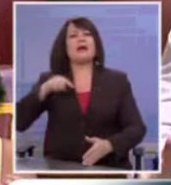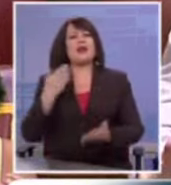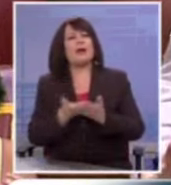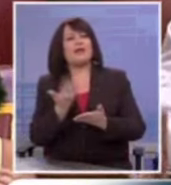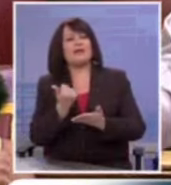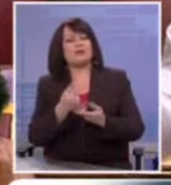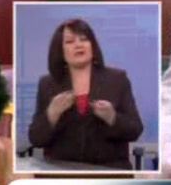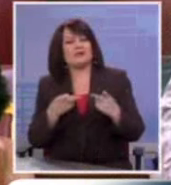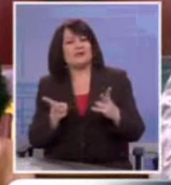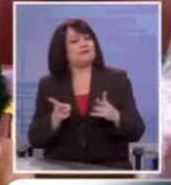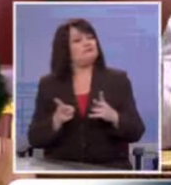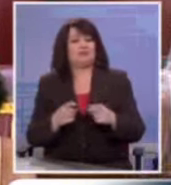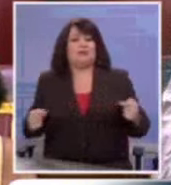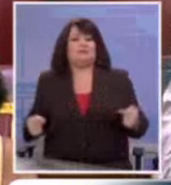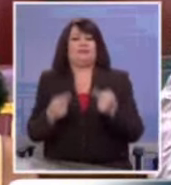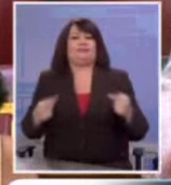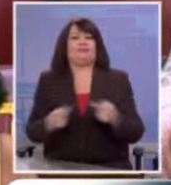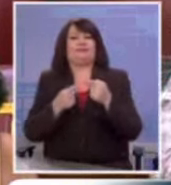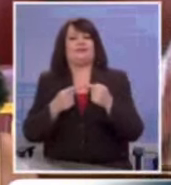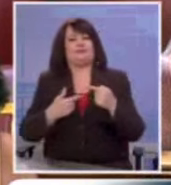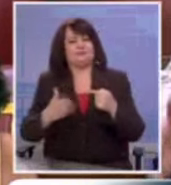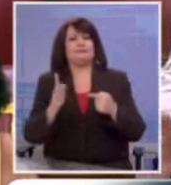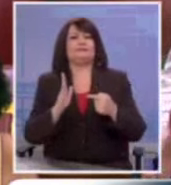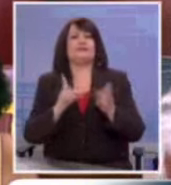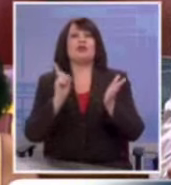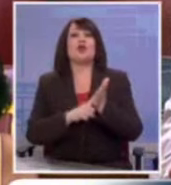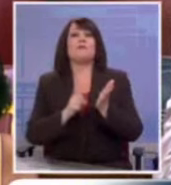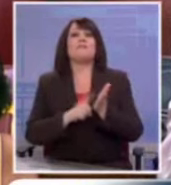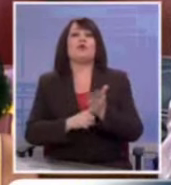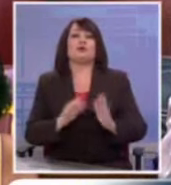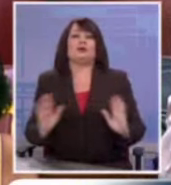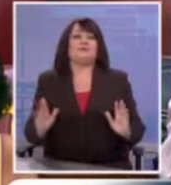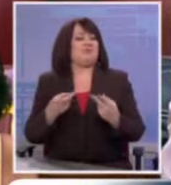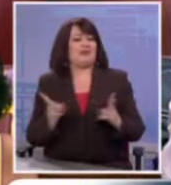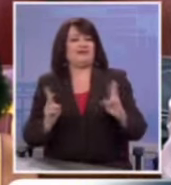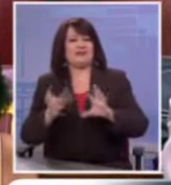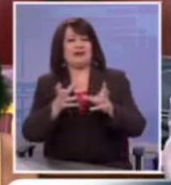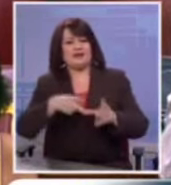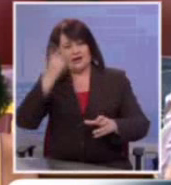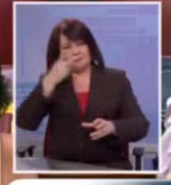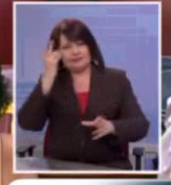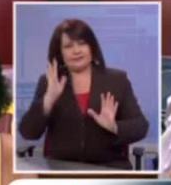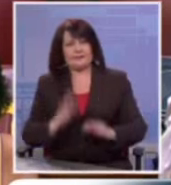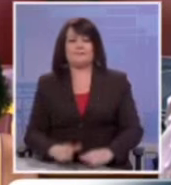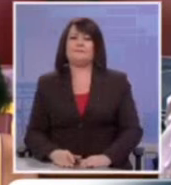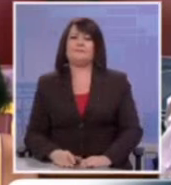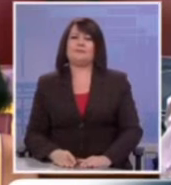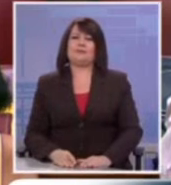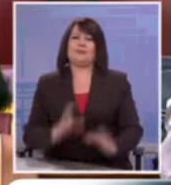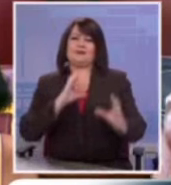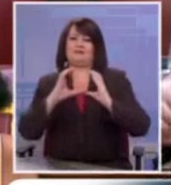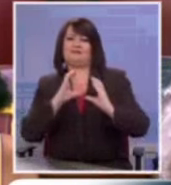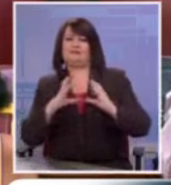όπως ξέρετε. Έχουμε συγκρουστεί και συγκρουόμαστε με βάση τη νομιμότητα. Άρα λοιπόν δεν υπάρχει καμιά επικοινωνική